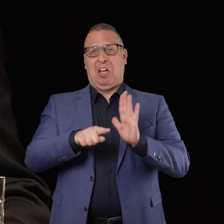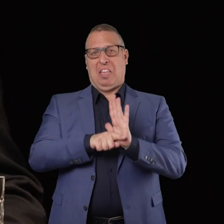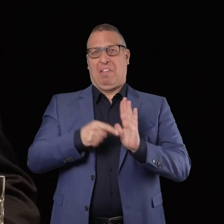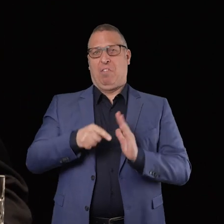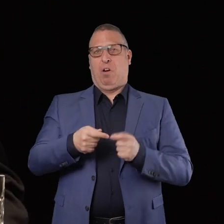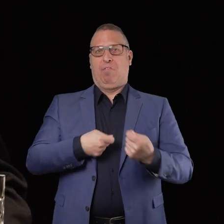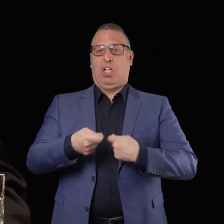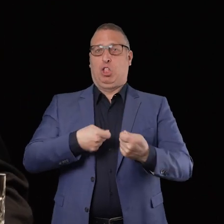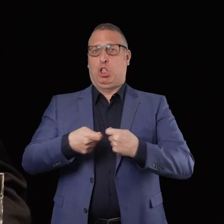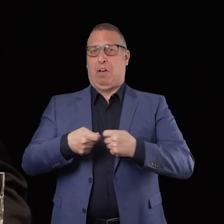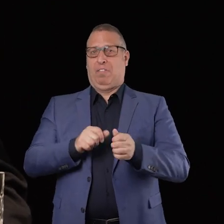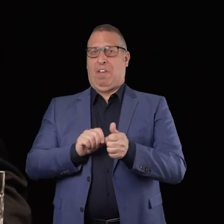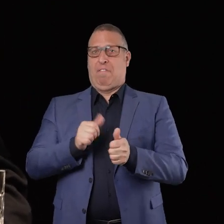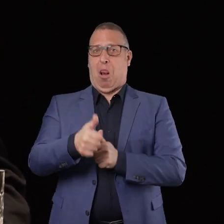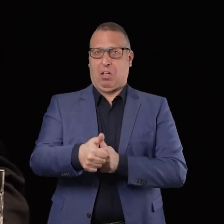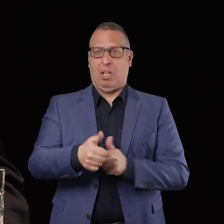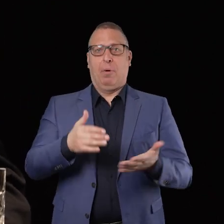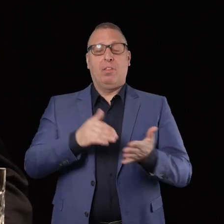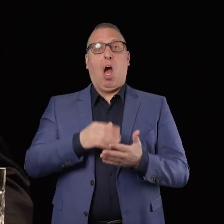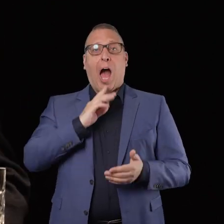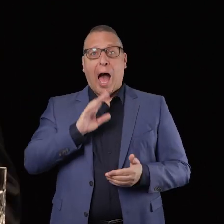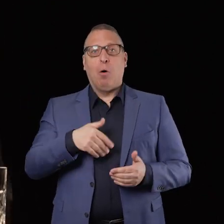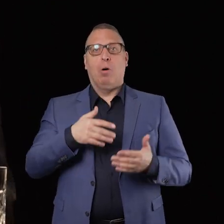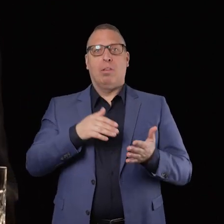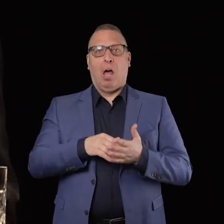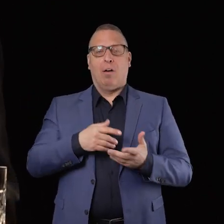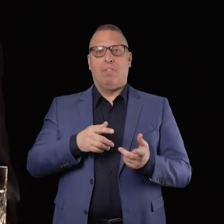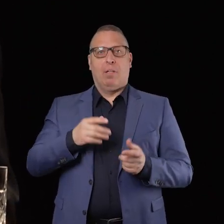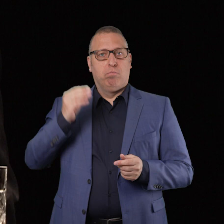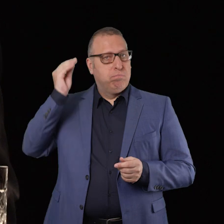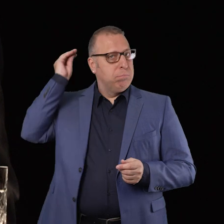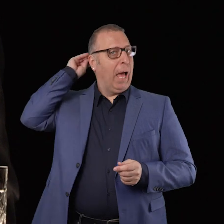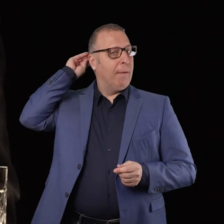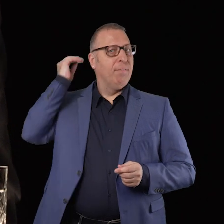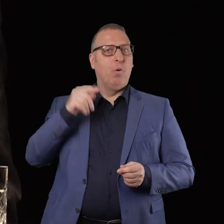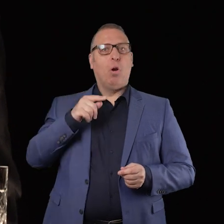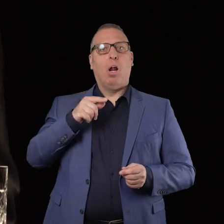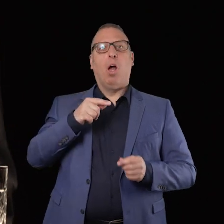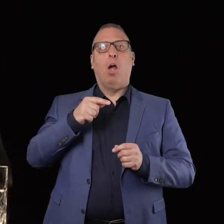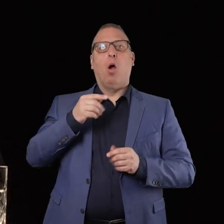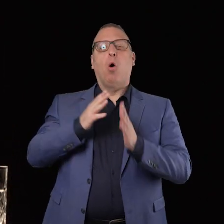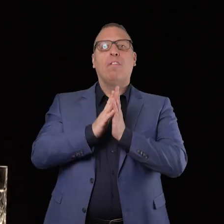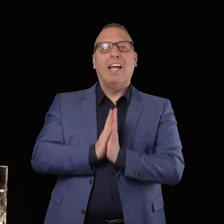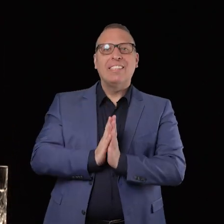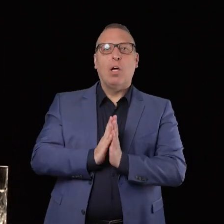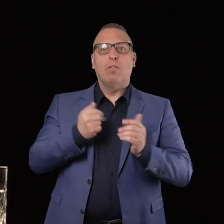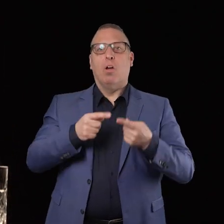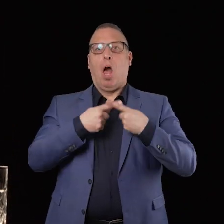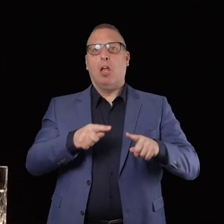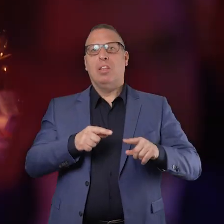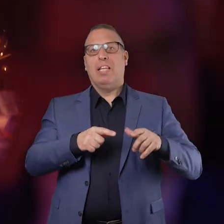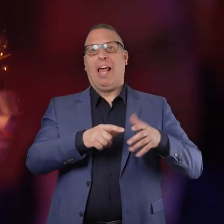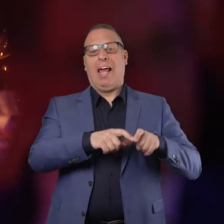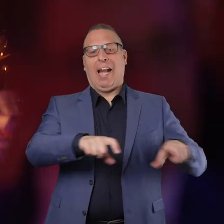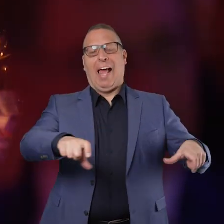Folgen für die Wirtschaft. Aber es gab auch große Vorbehalte gegen die Konfession auf der jeweils